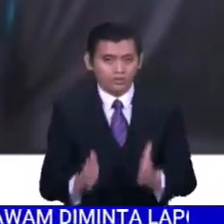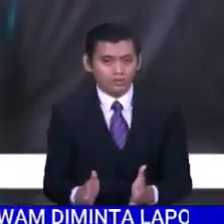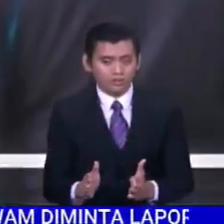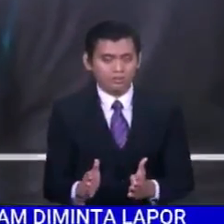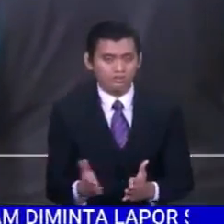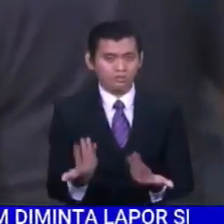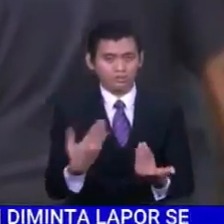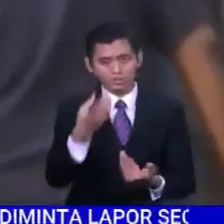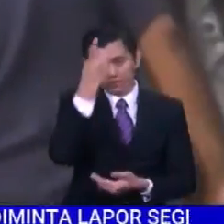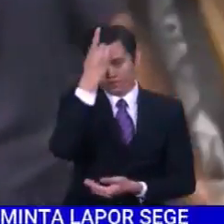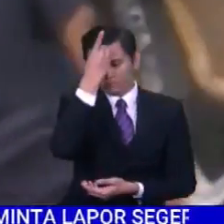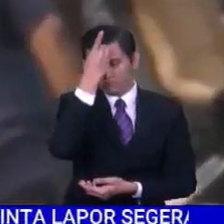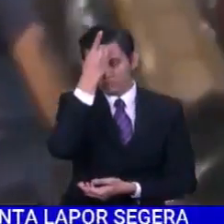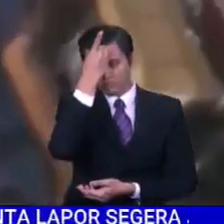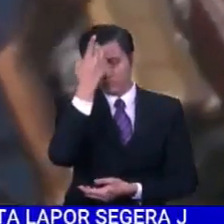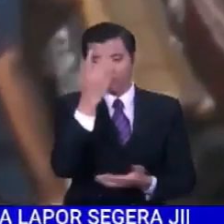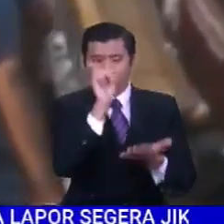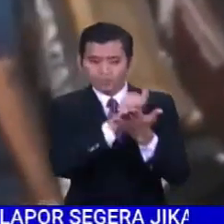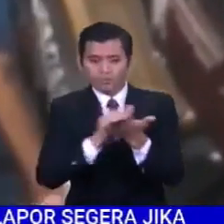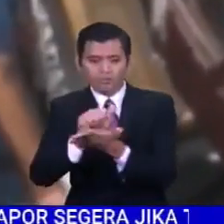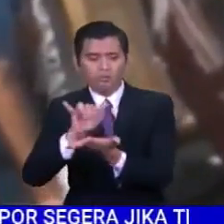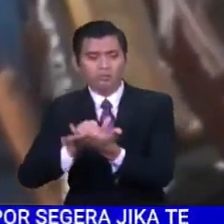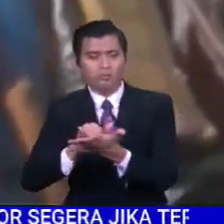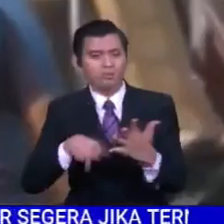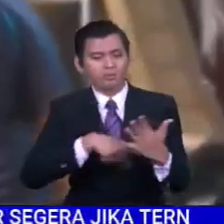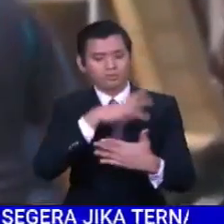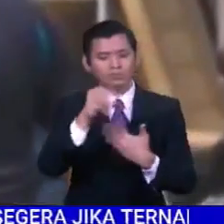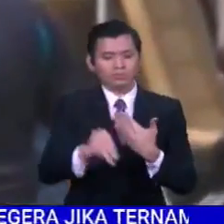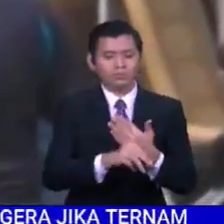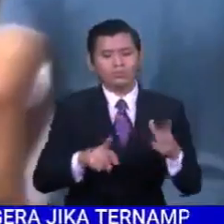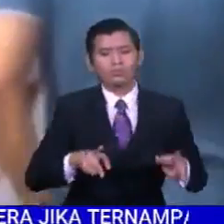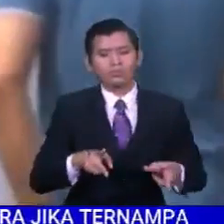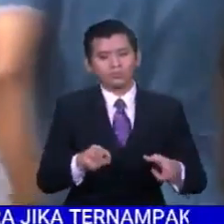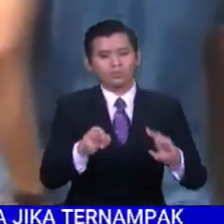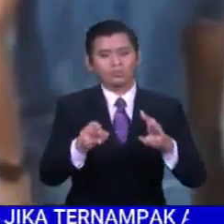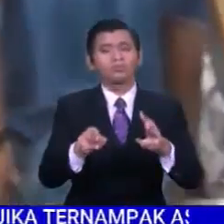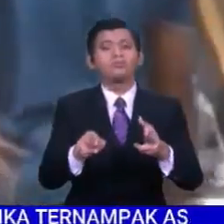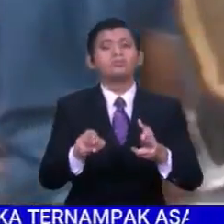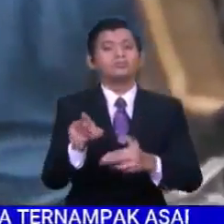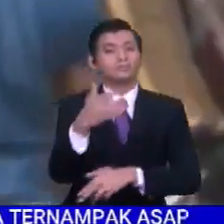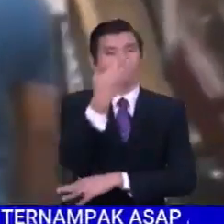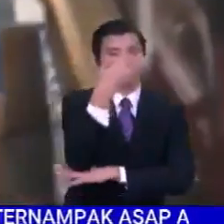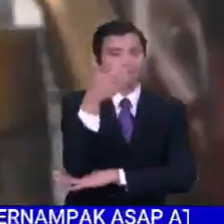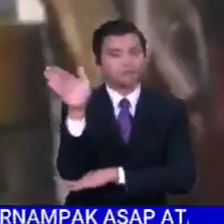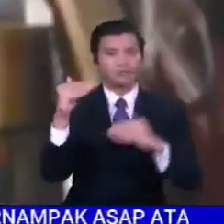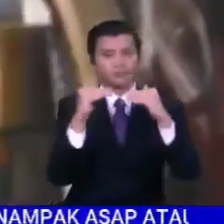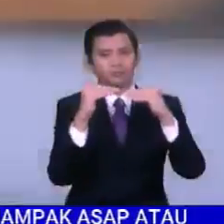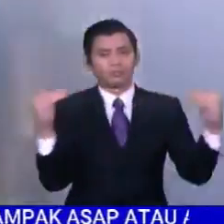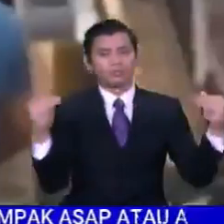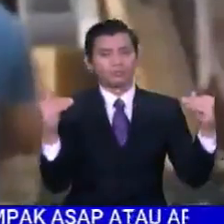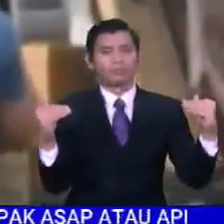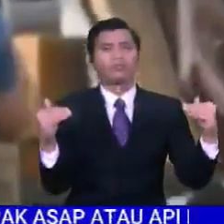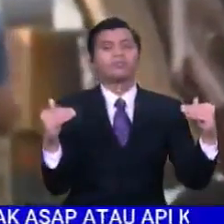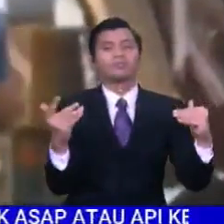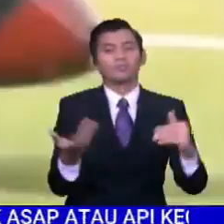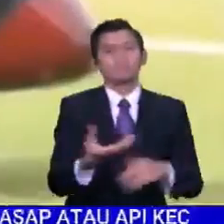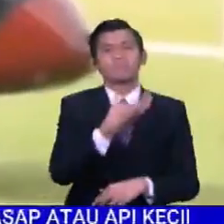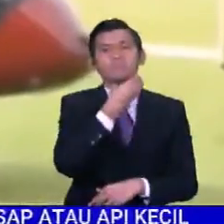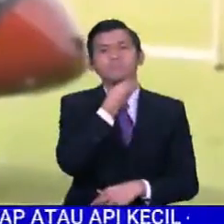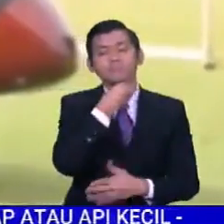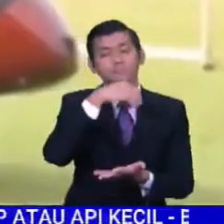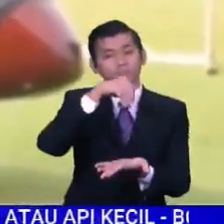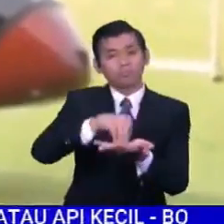perkembangan siasatan itu dinyatakan pada program kelancaran kemping kibar jalur Gemilang peringkat negeri di Ipoh